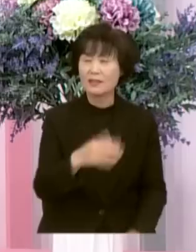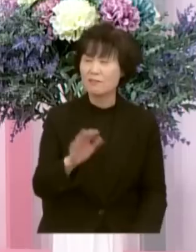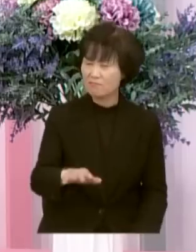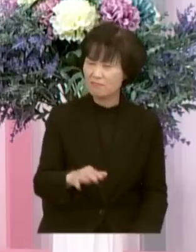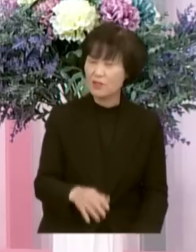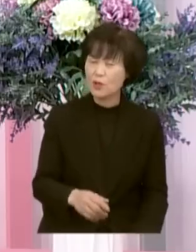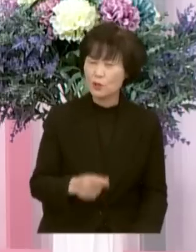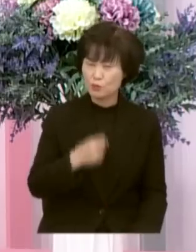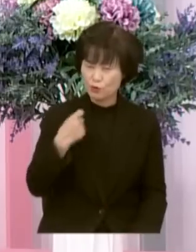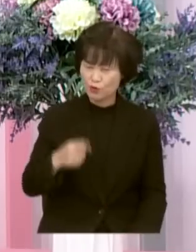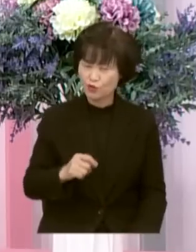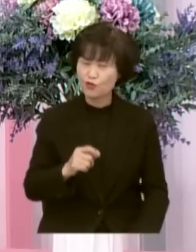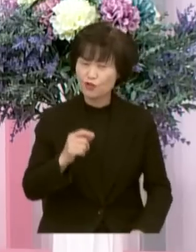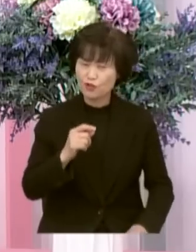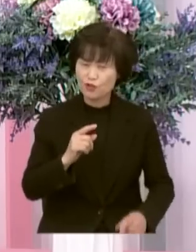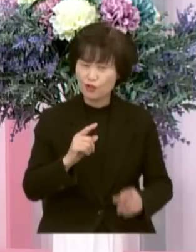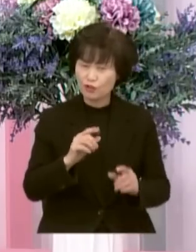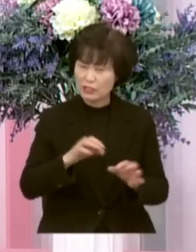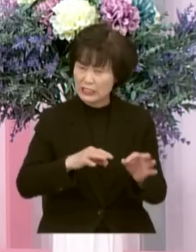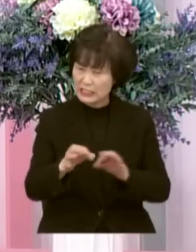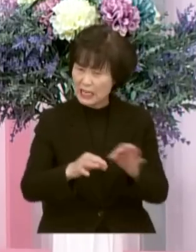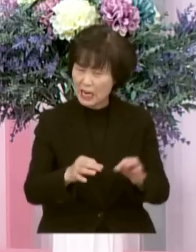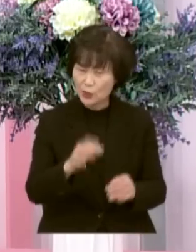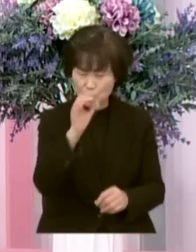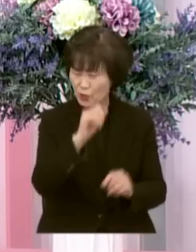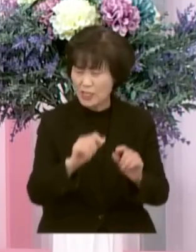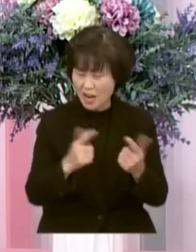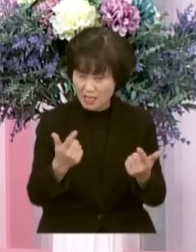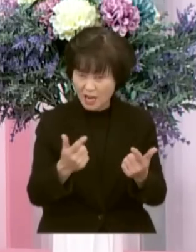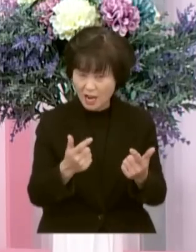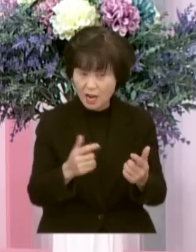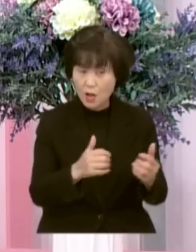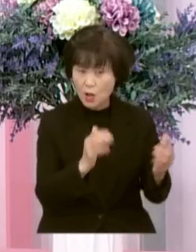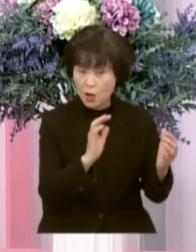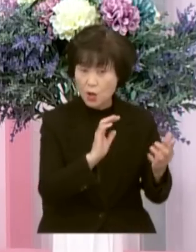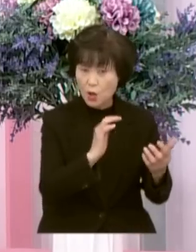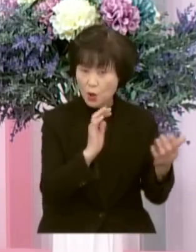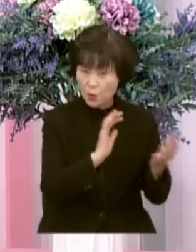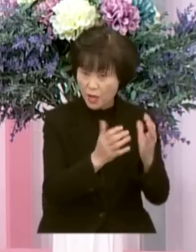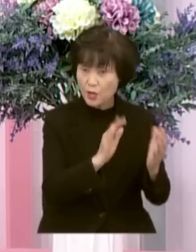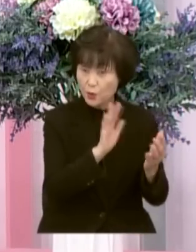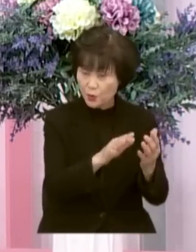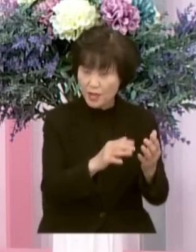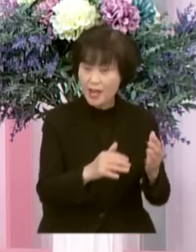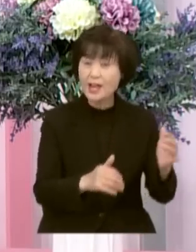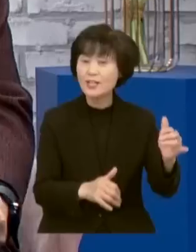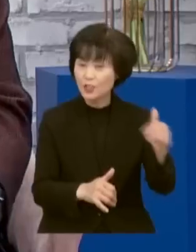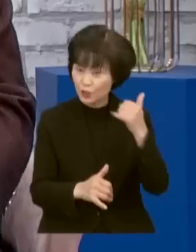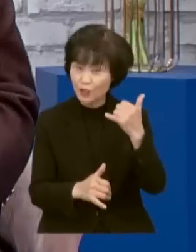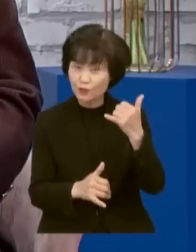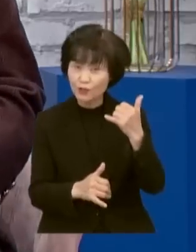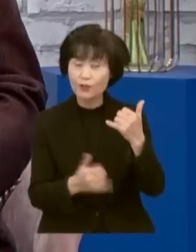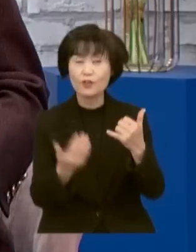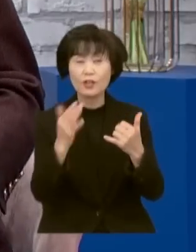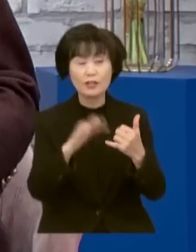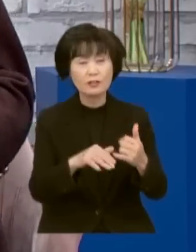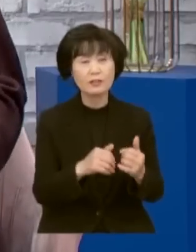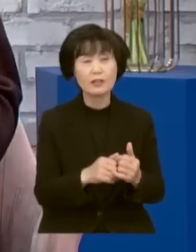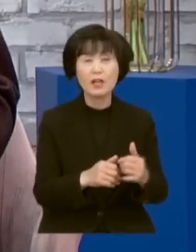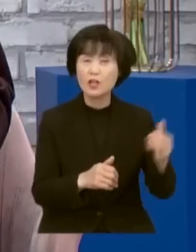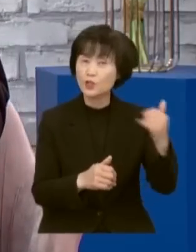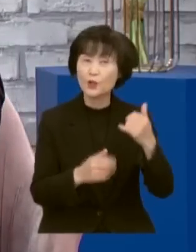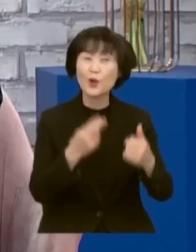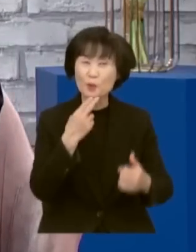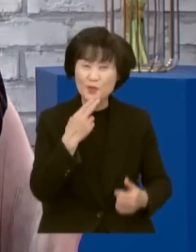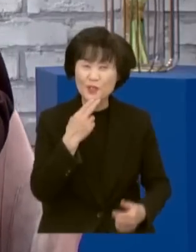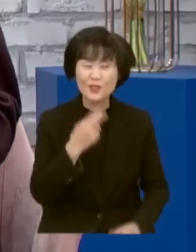그러면서 그쪽에서 네, 물러나게 회의해보고 연락 드릴게요. 그러더니 연락 당연히 안 주죠. 근데 아까 세 번째가 있다